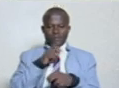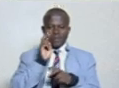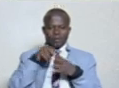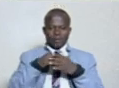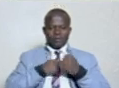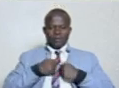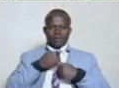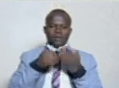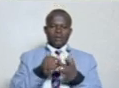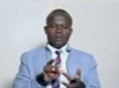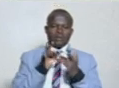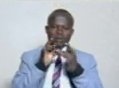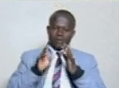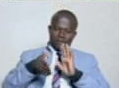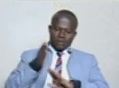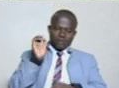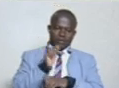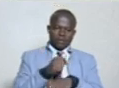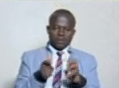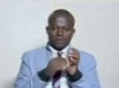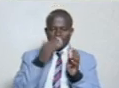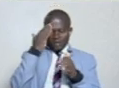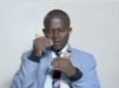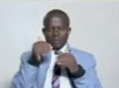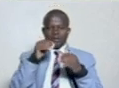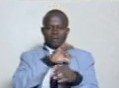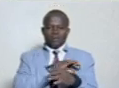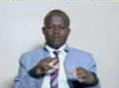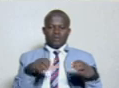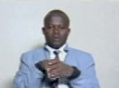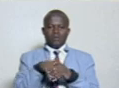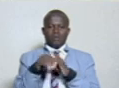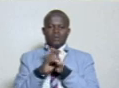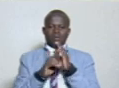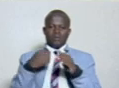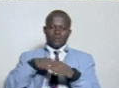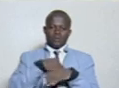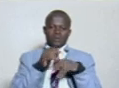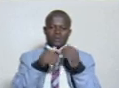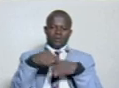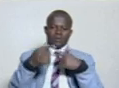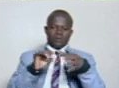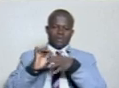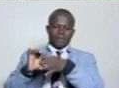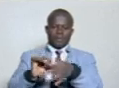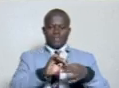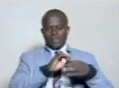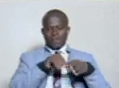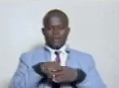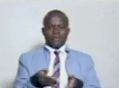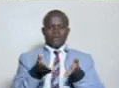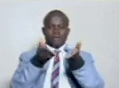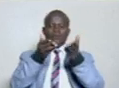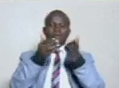Rwanda by'umwihariko bizihuta kurushaho, ariko kuko ari inyungu duhuriho nk'akarere n'ubundi tuzakomeza gufatanya n'akarere mu kuzamura